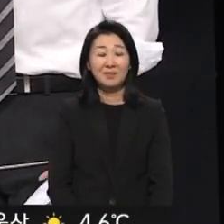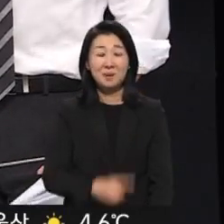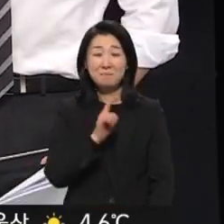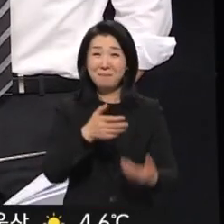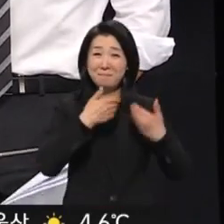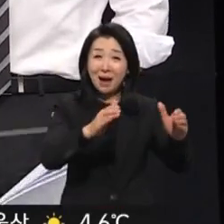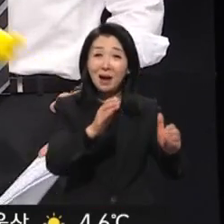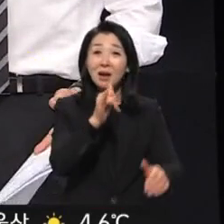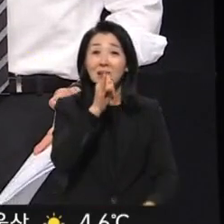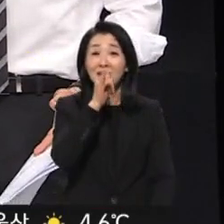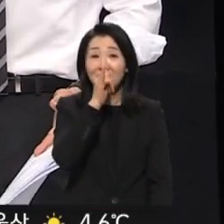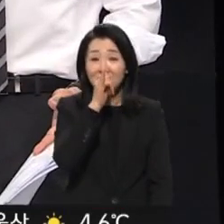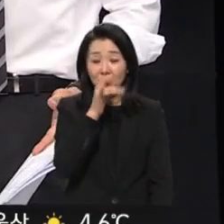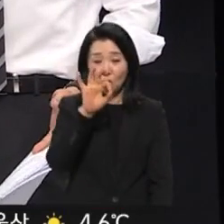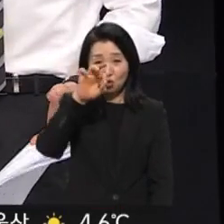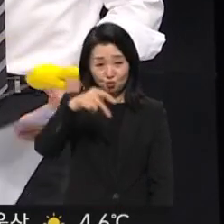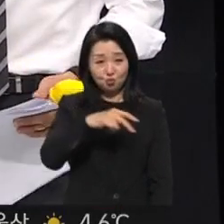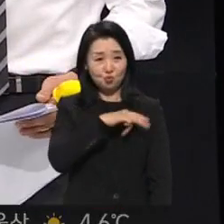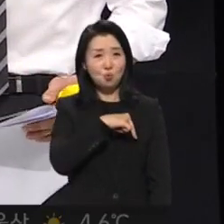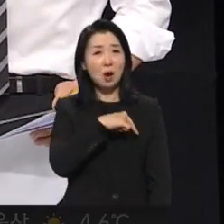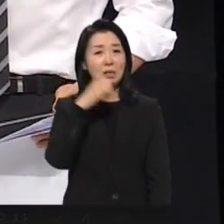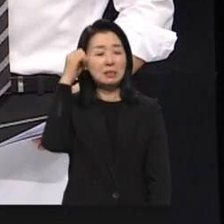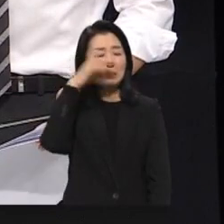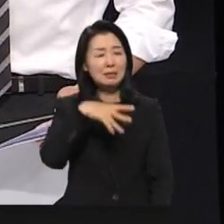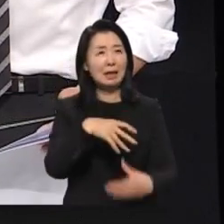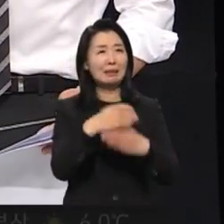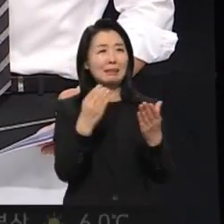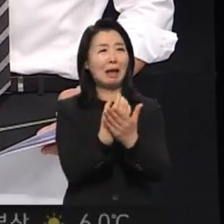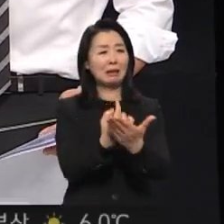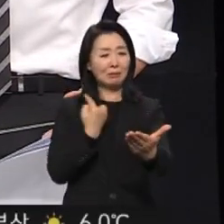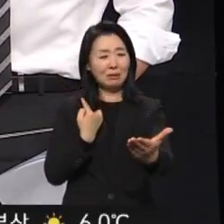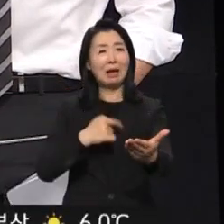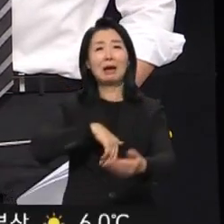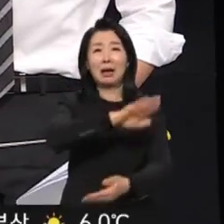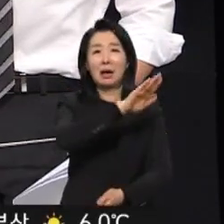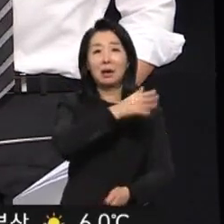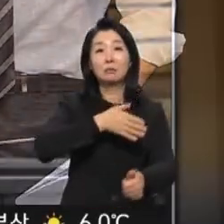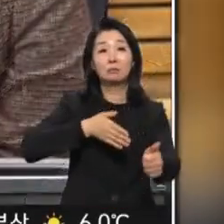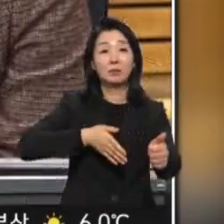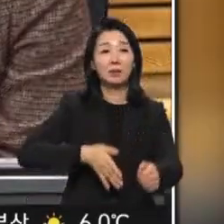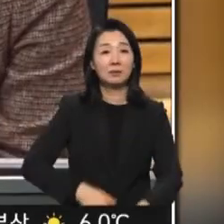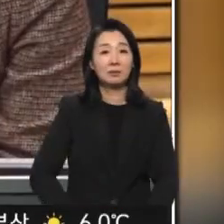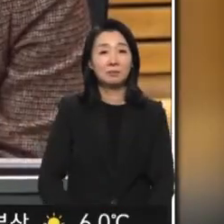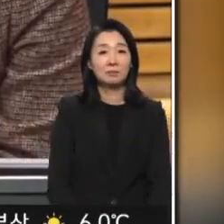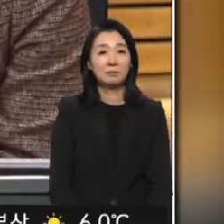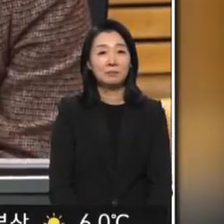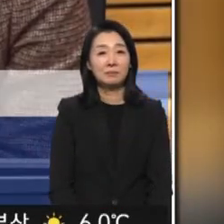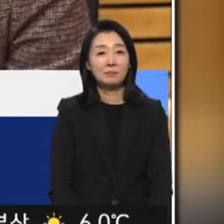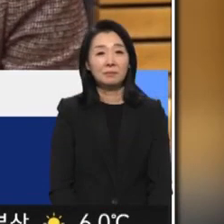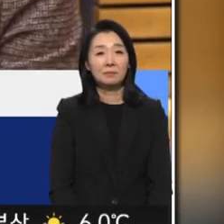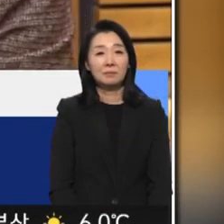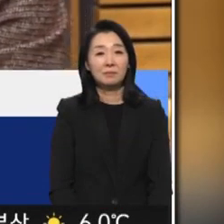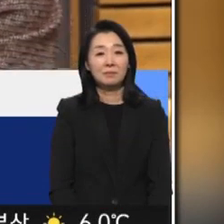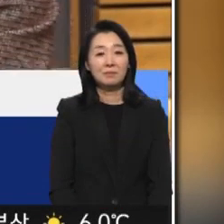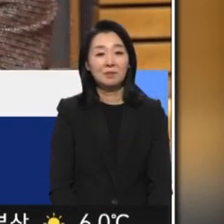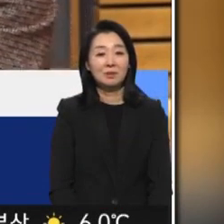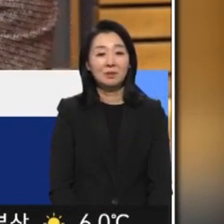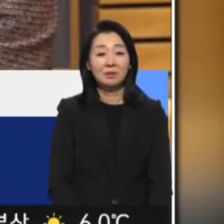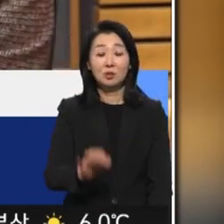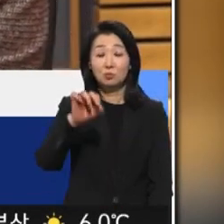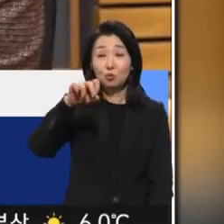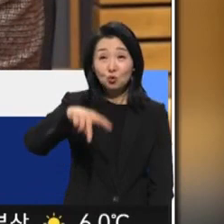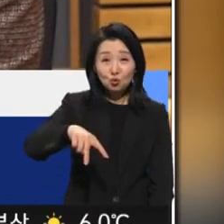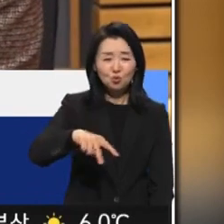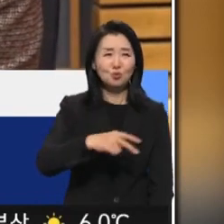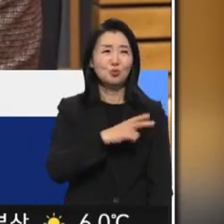발언도 나왔습니다. 유 전 의원이 그냥 당을 떠나줬으면 좋겠다는 건데요. 그리고 지금